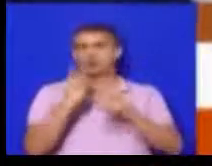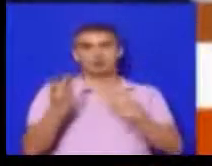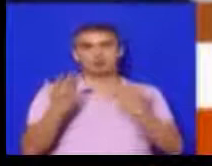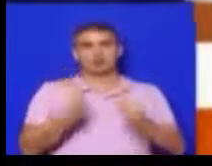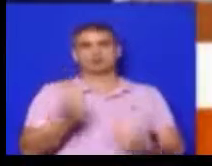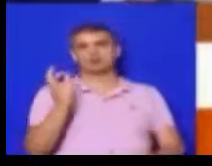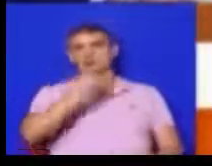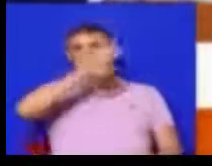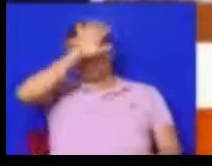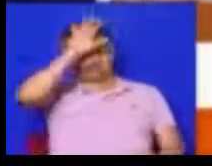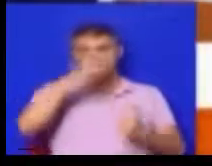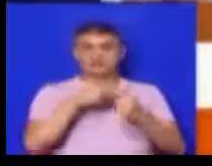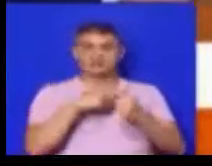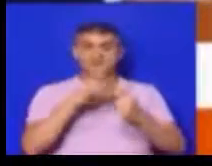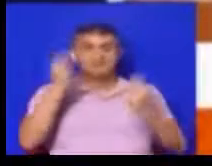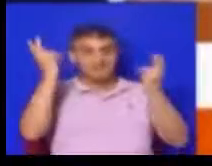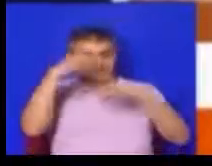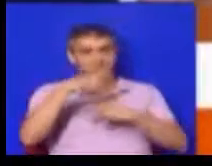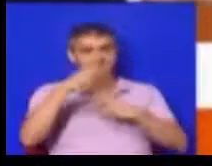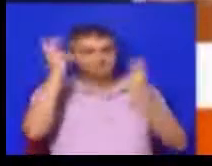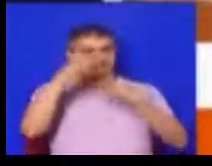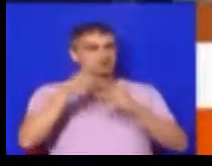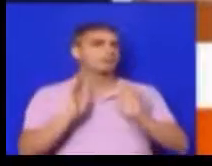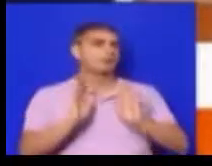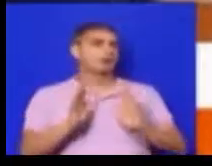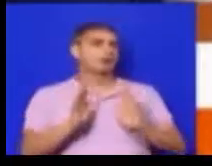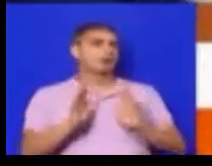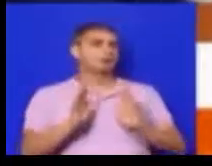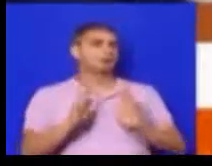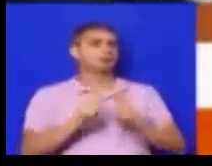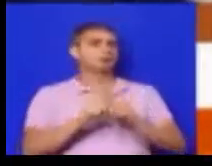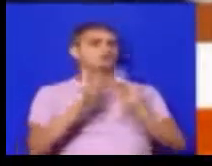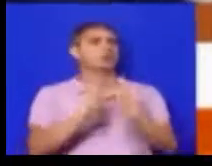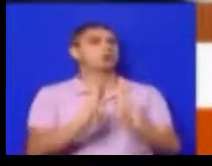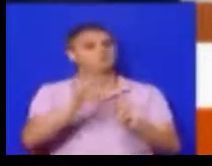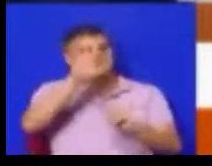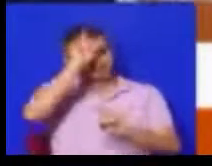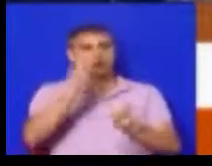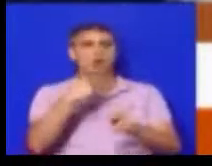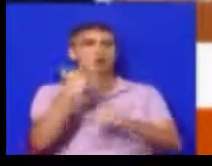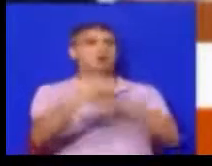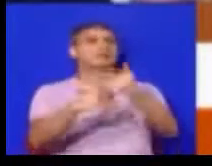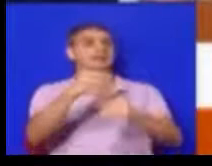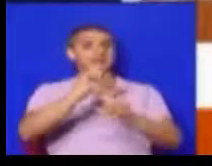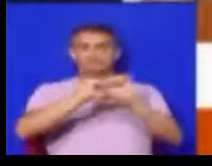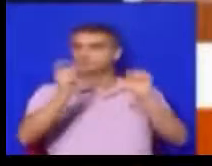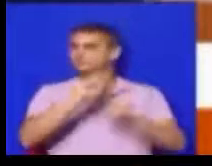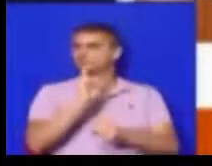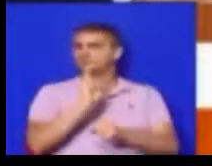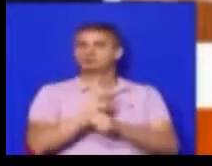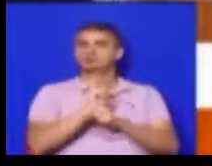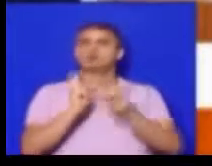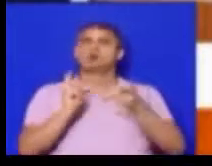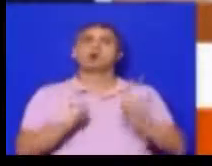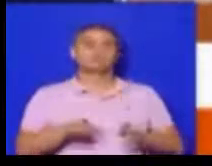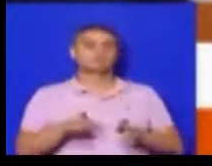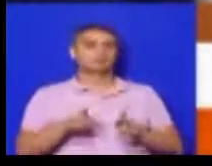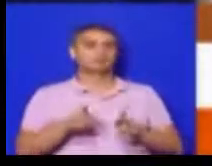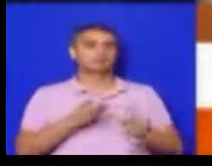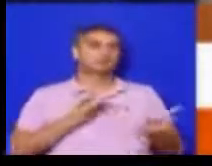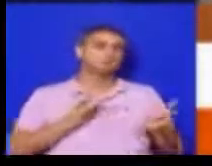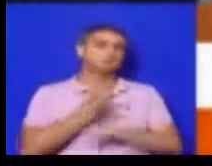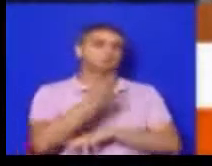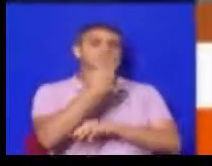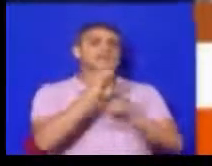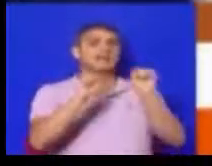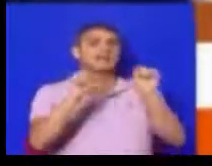האיראנים, ושההסכם הוא הסכם כזה שעוצר את איראן מלהתקדם לגרעין ולא שומר לה את האופציה לפרוץ לגרעין בזמן